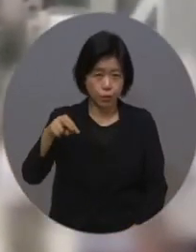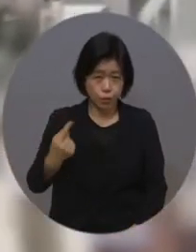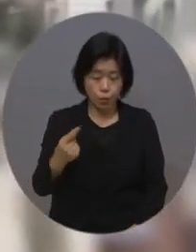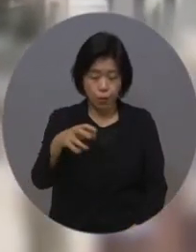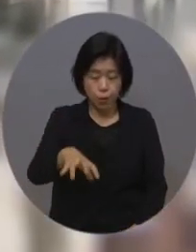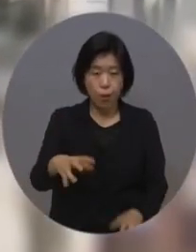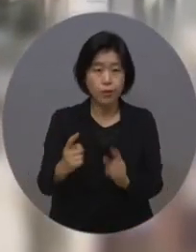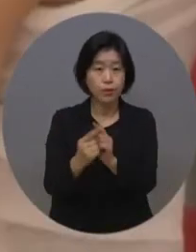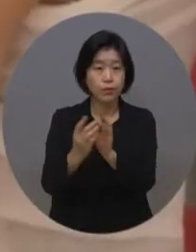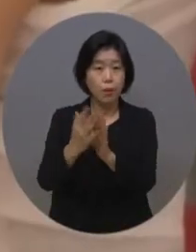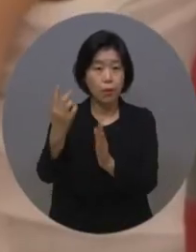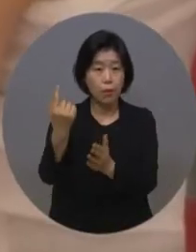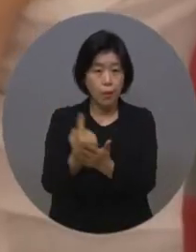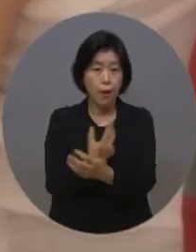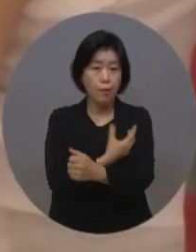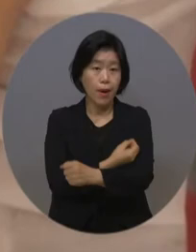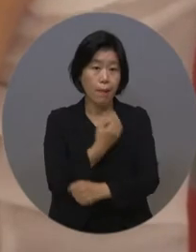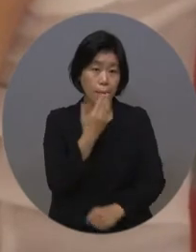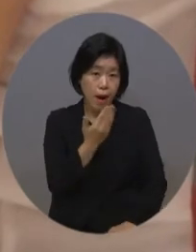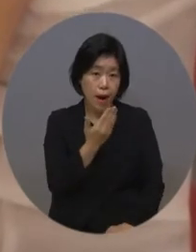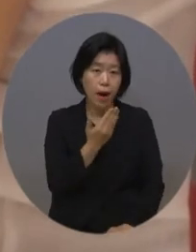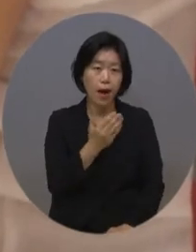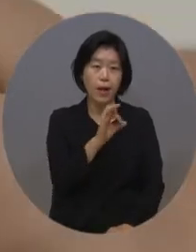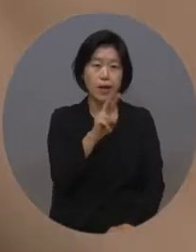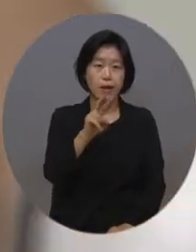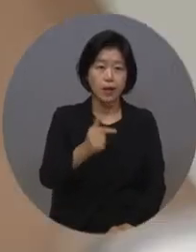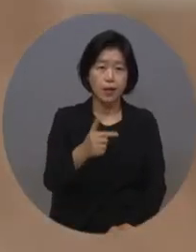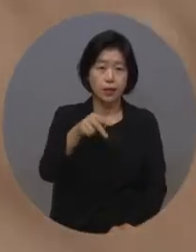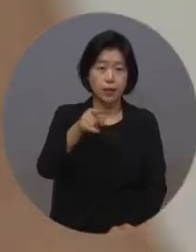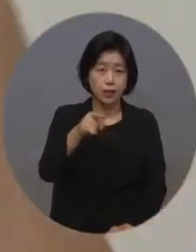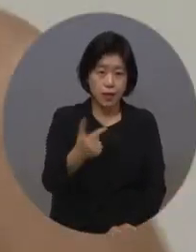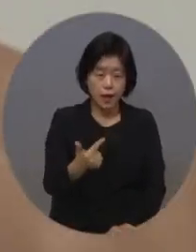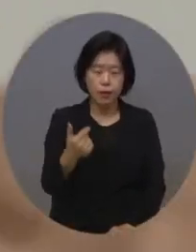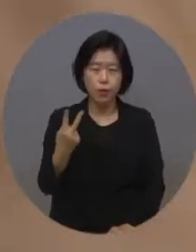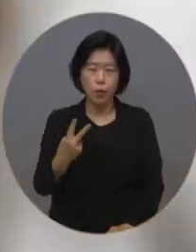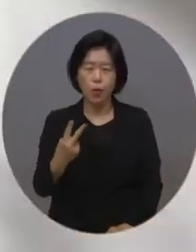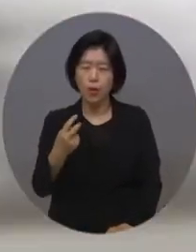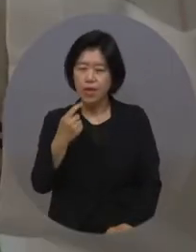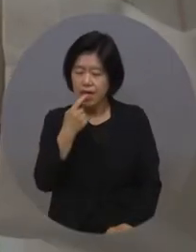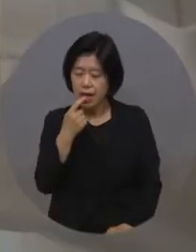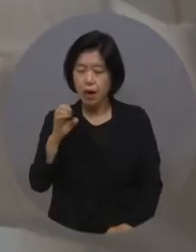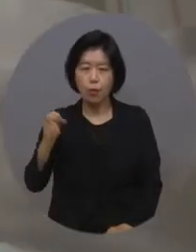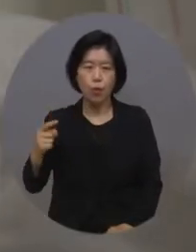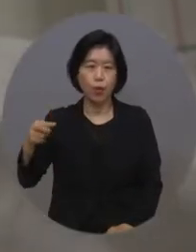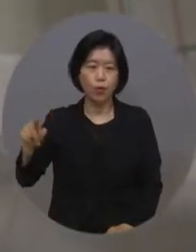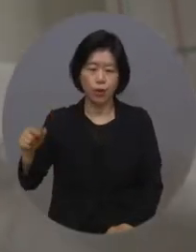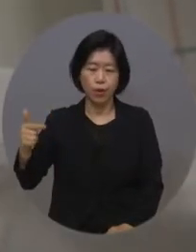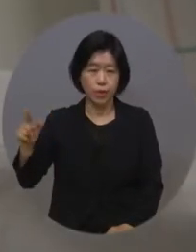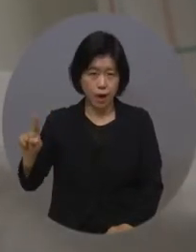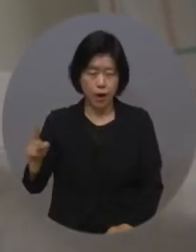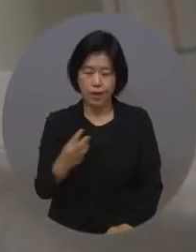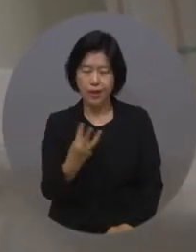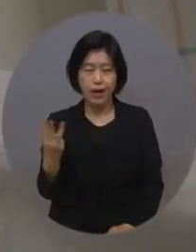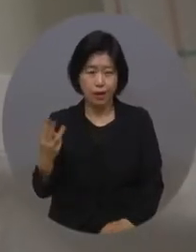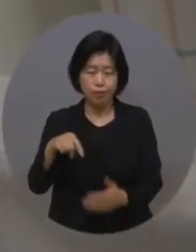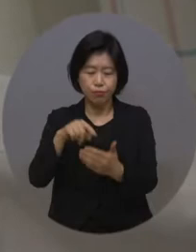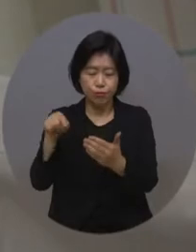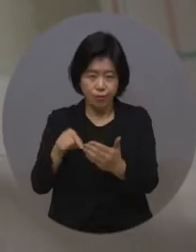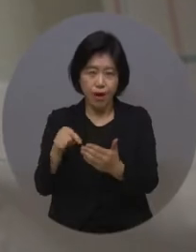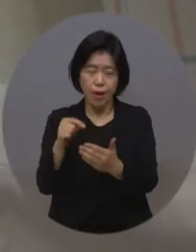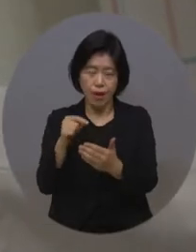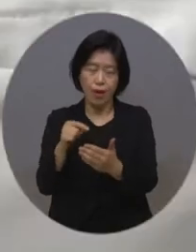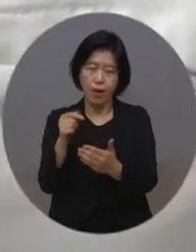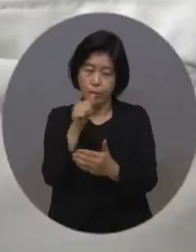접종할 수 있도록 하며 얀센 백신 또는 mRNA 백신으로 시행되고 대상자들이 방문하는 시설을 통해 안내할